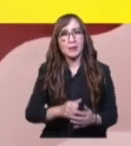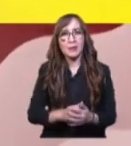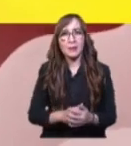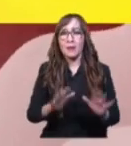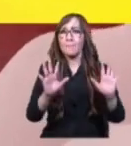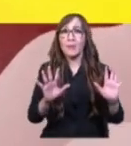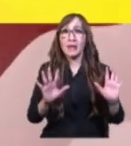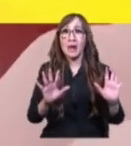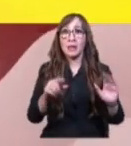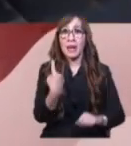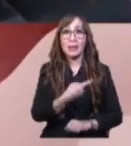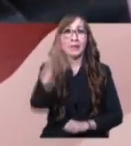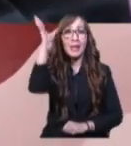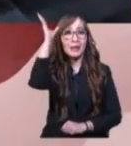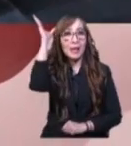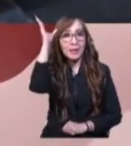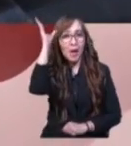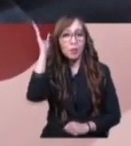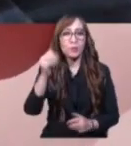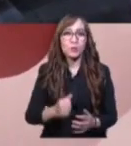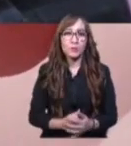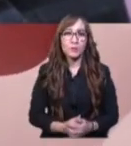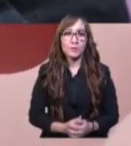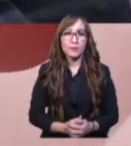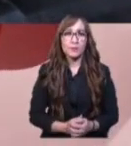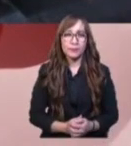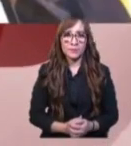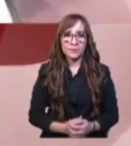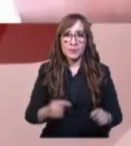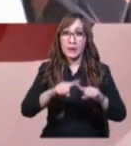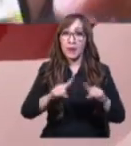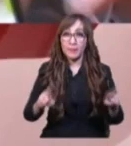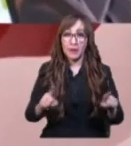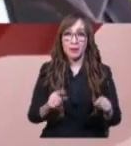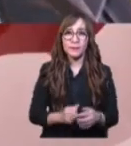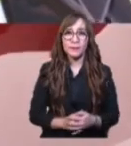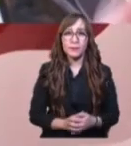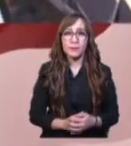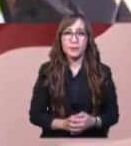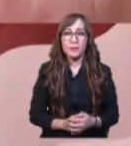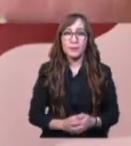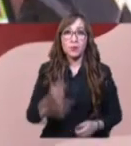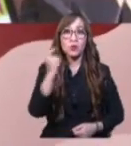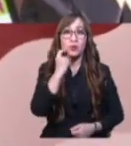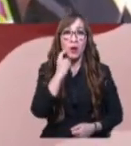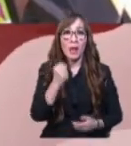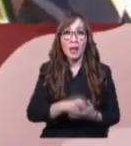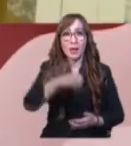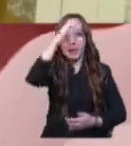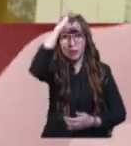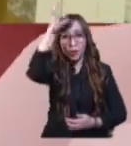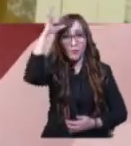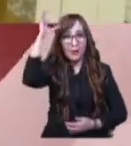mungkin banyak yang kita belum tahu. Nah, tapi dari sisi inovatifnya,